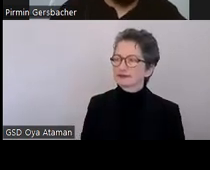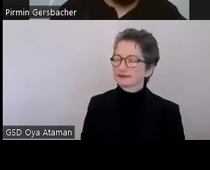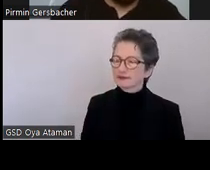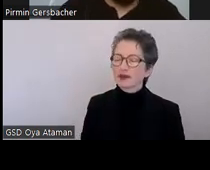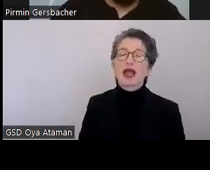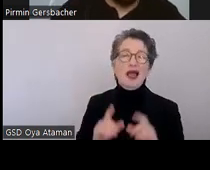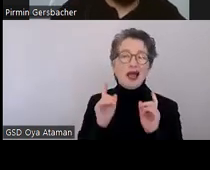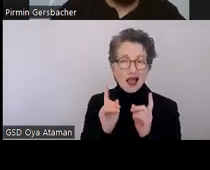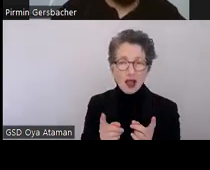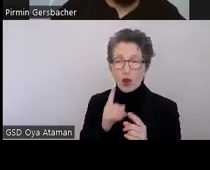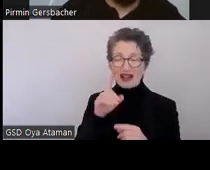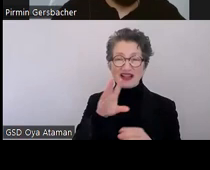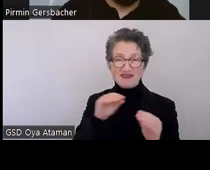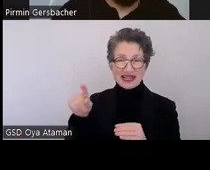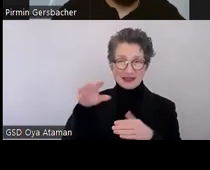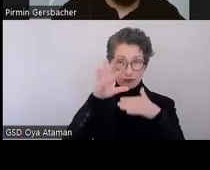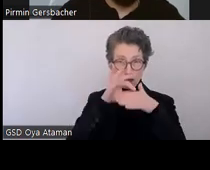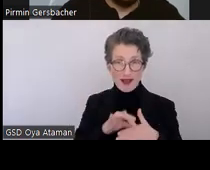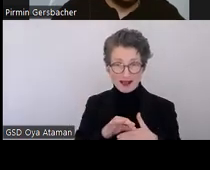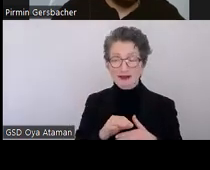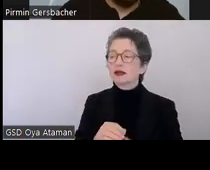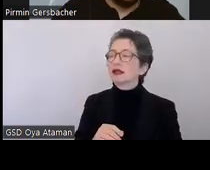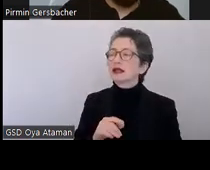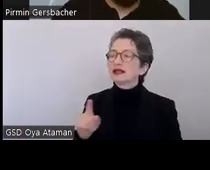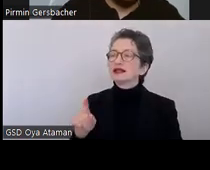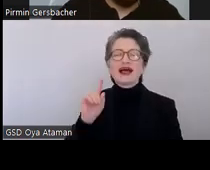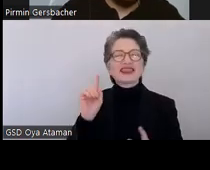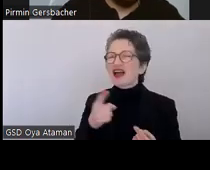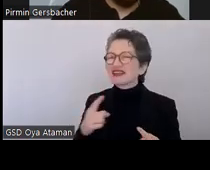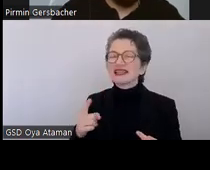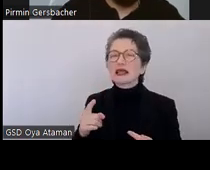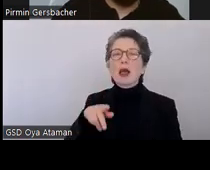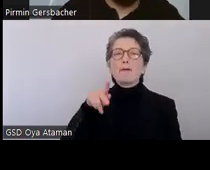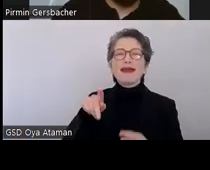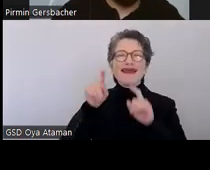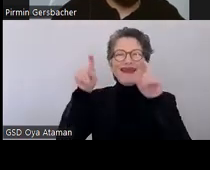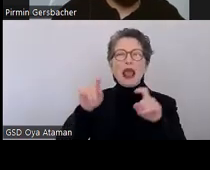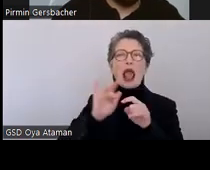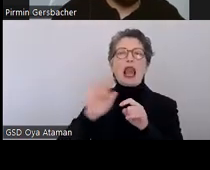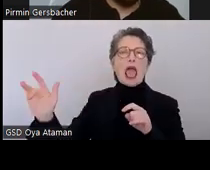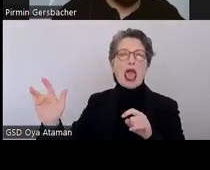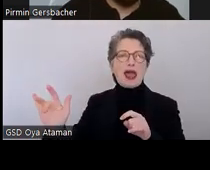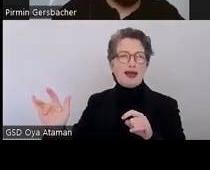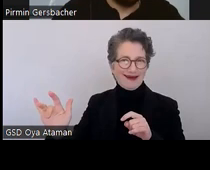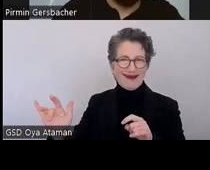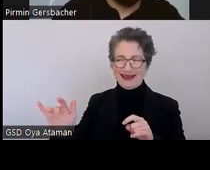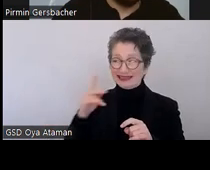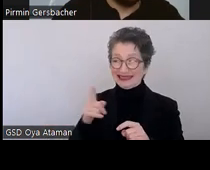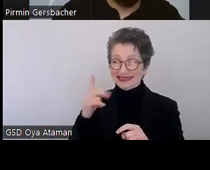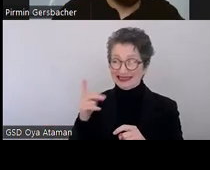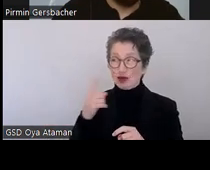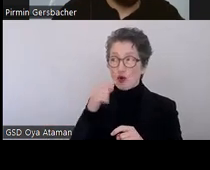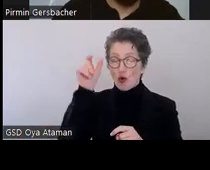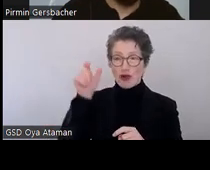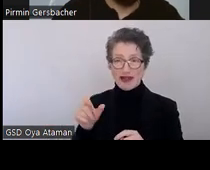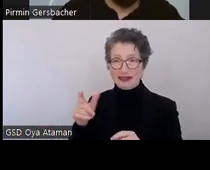wenn man das Bookmarklet verwendet, nicht irgendwelche leeren P-Tags dastehen. Also wir sehen jetzt hier auch wieder, wir haben dieses P und da